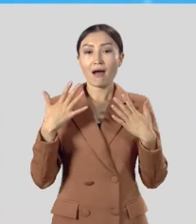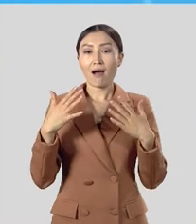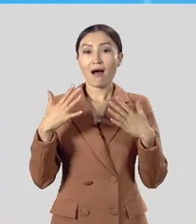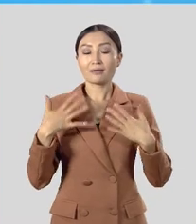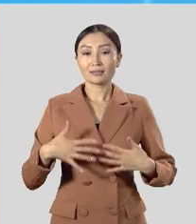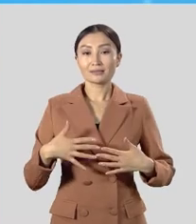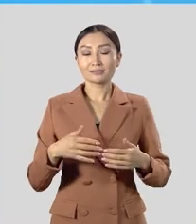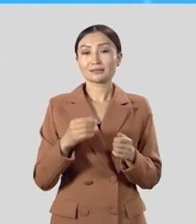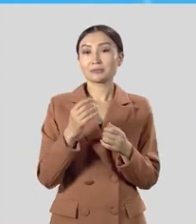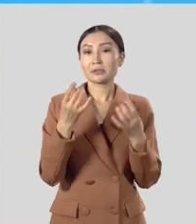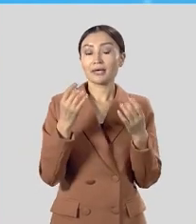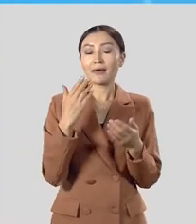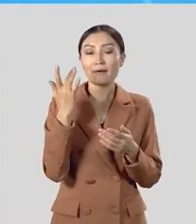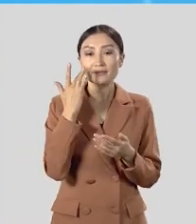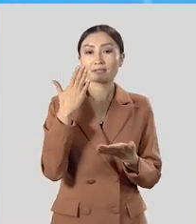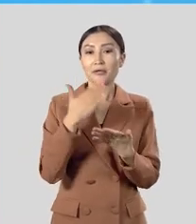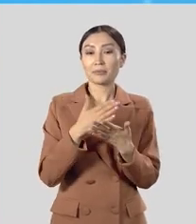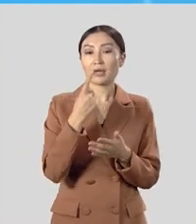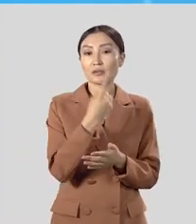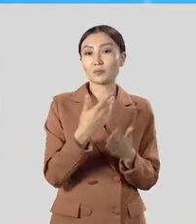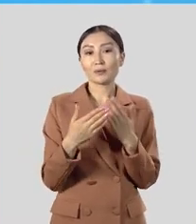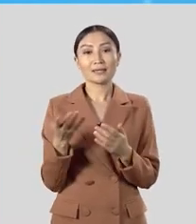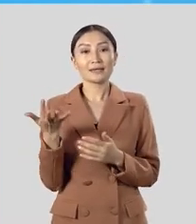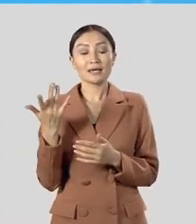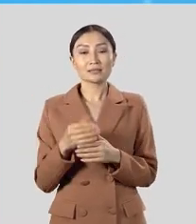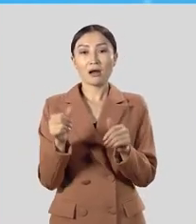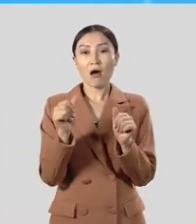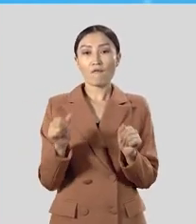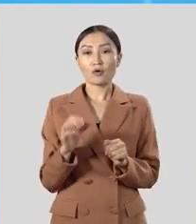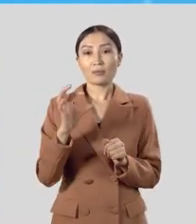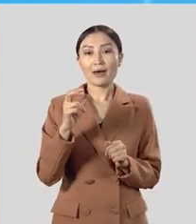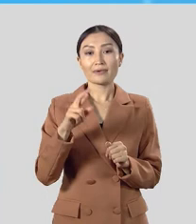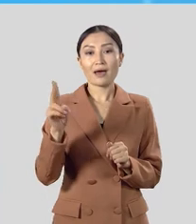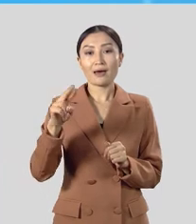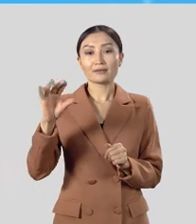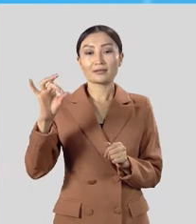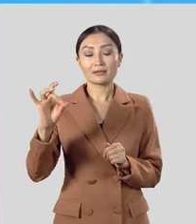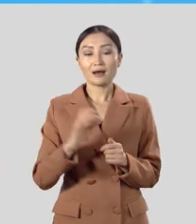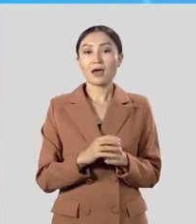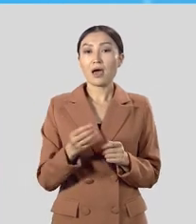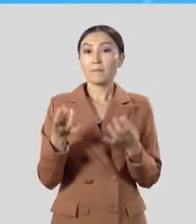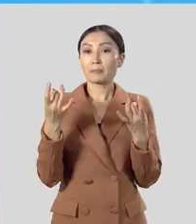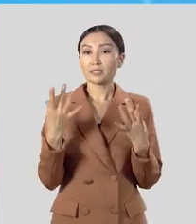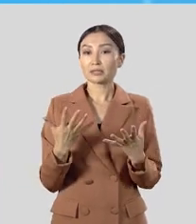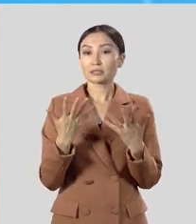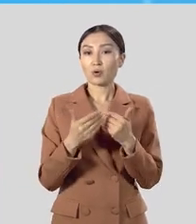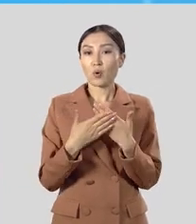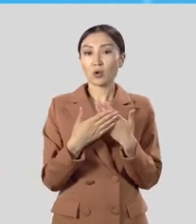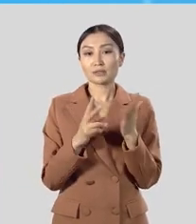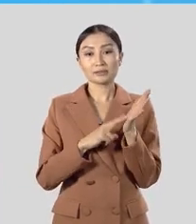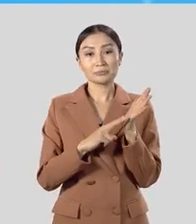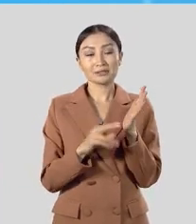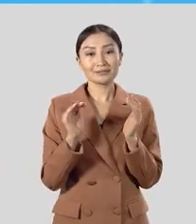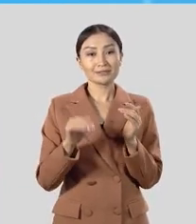простейшего всегда имеет одно или несколько оформленных ядер. Простейшие насчитываются около